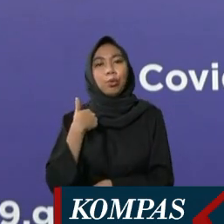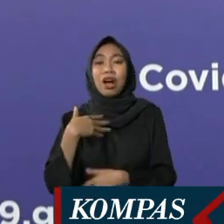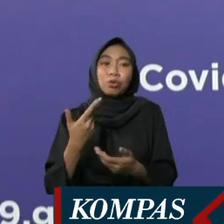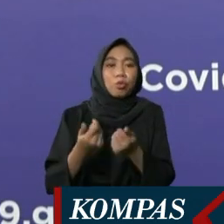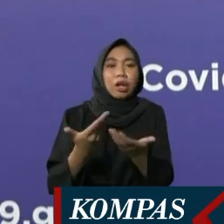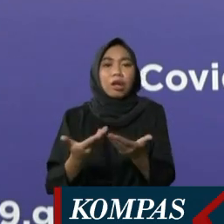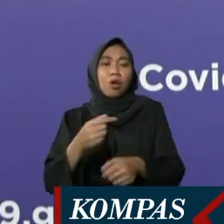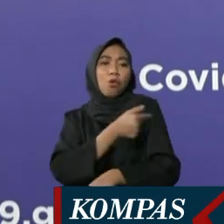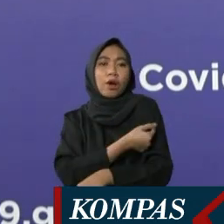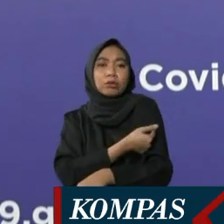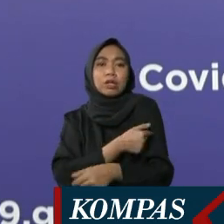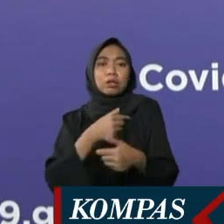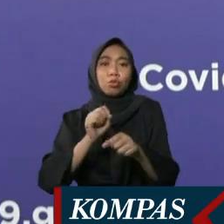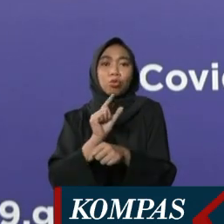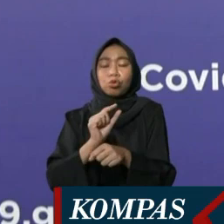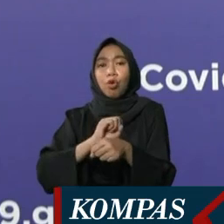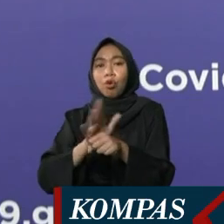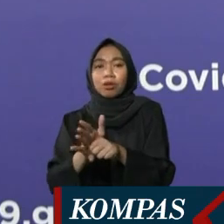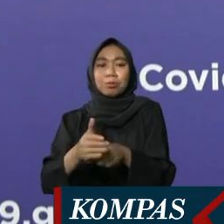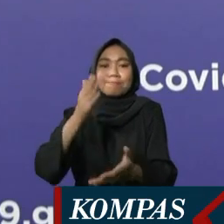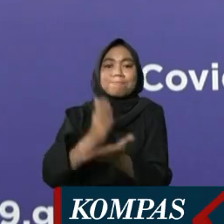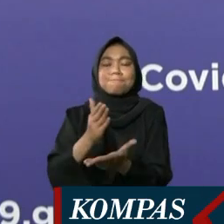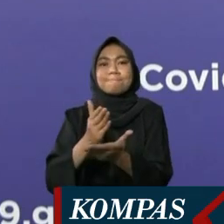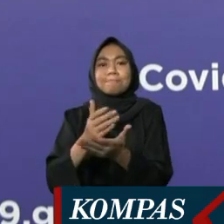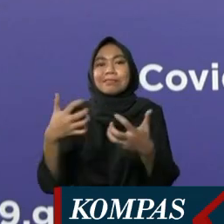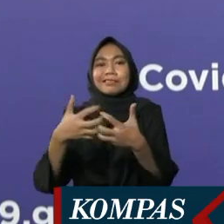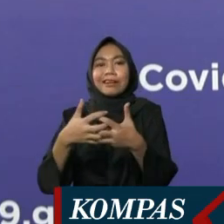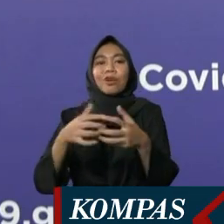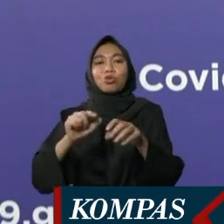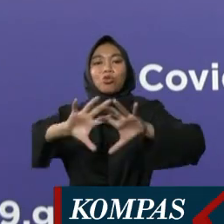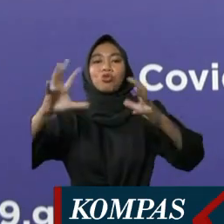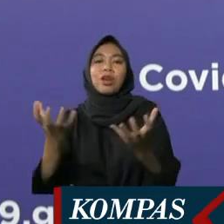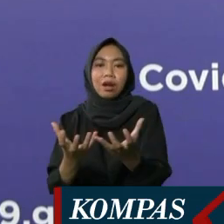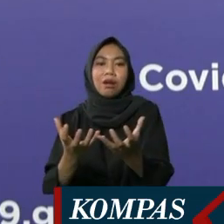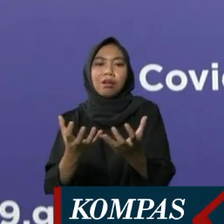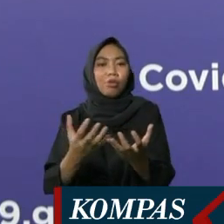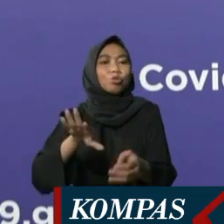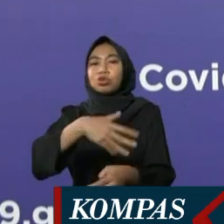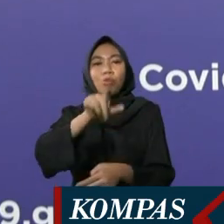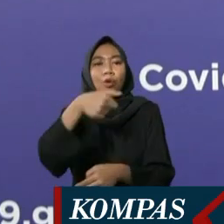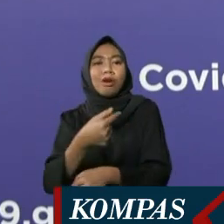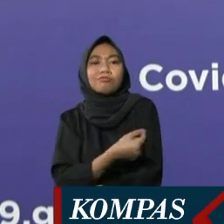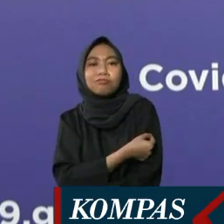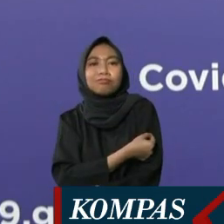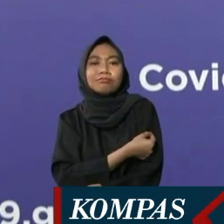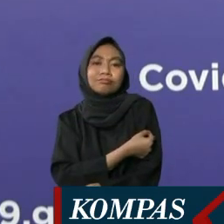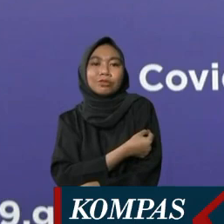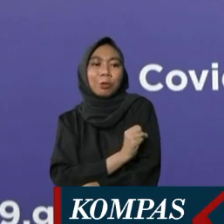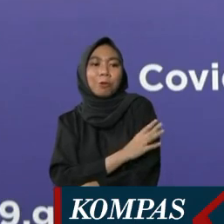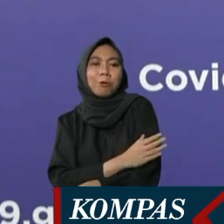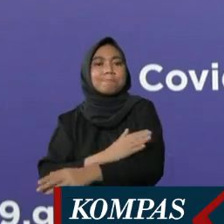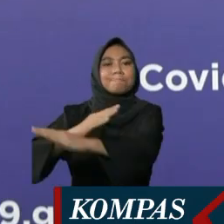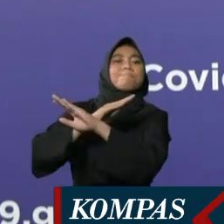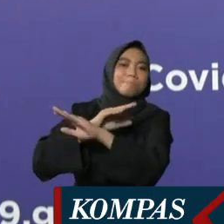standart bagi seluruh dunia untuk bisa memberikan kekebalan kepada kita semua sehingga kita